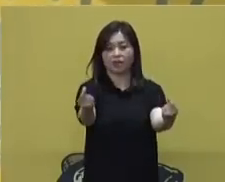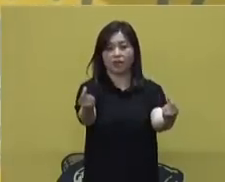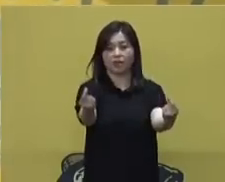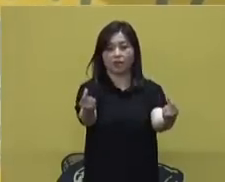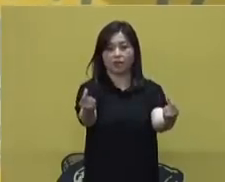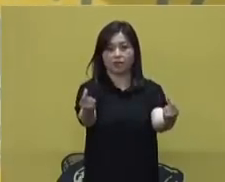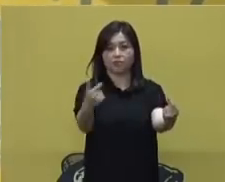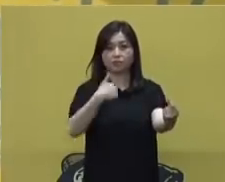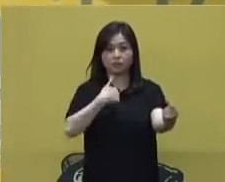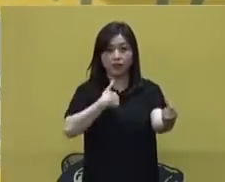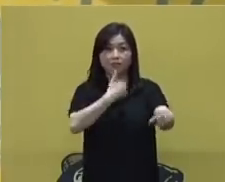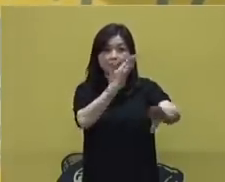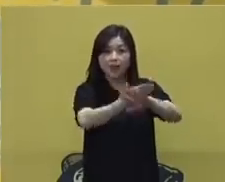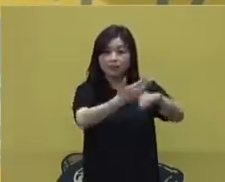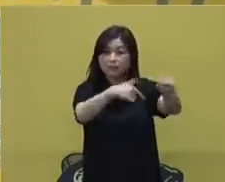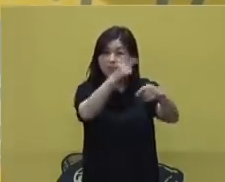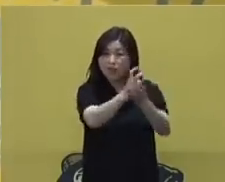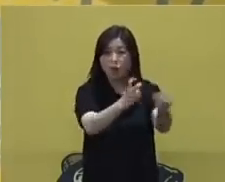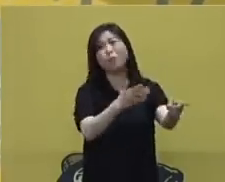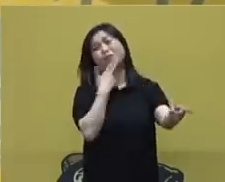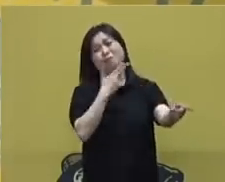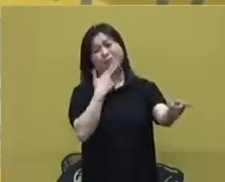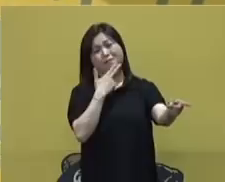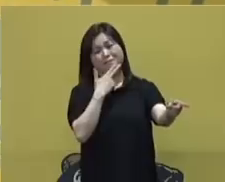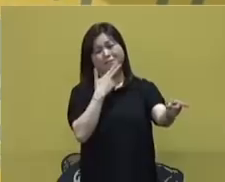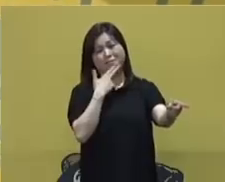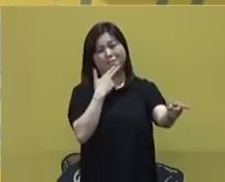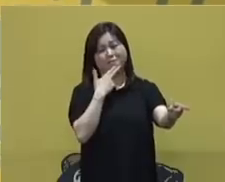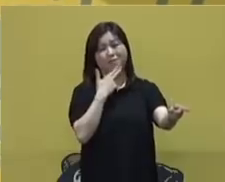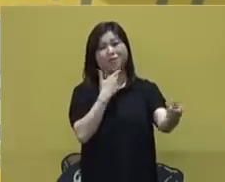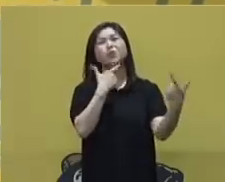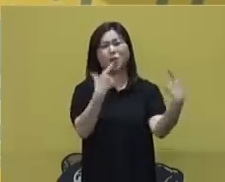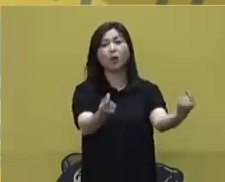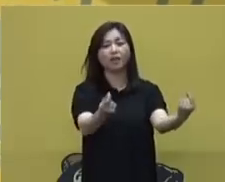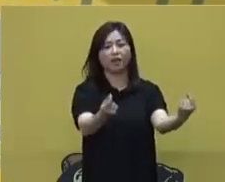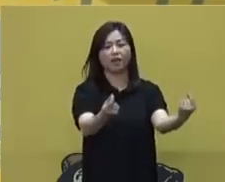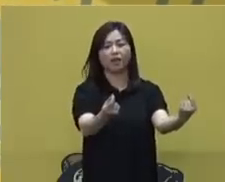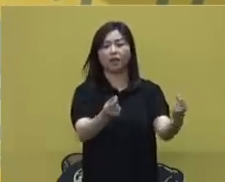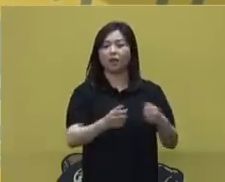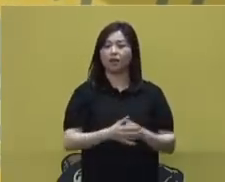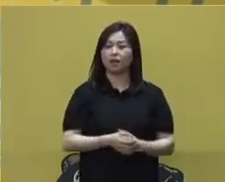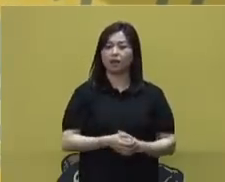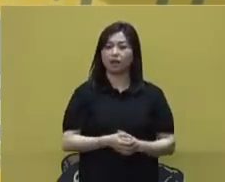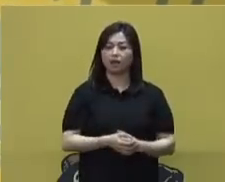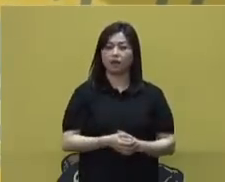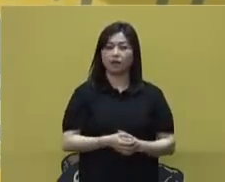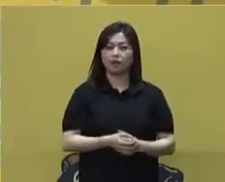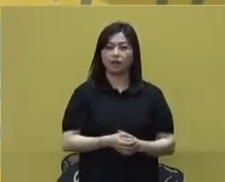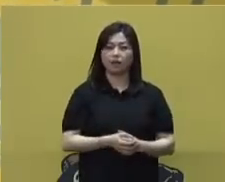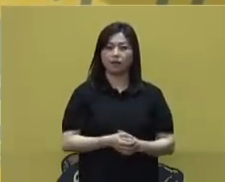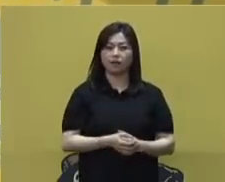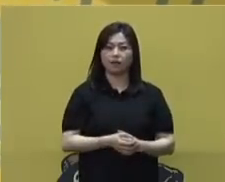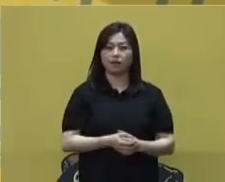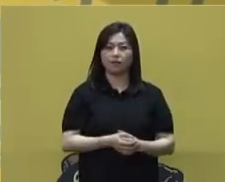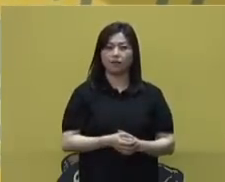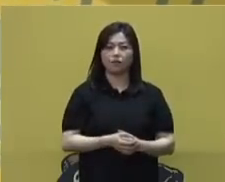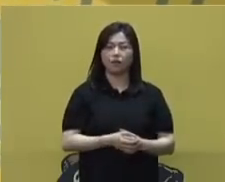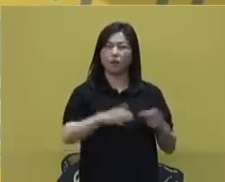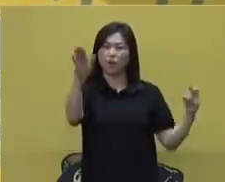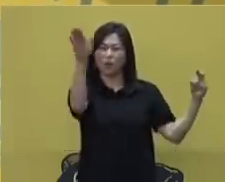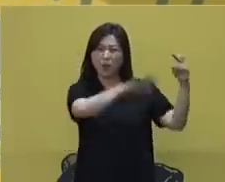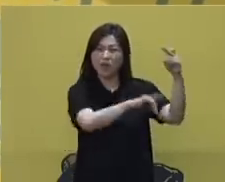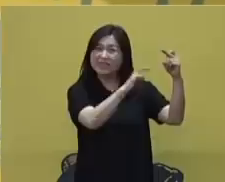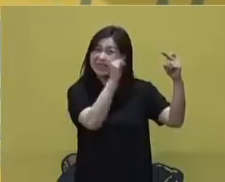뭐 다른 정책이 있을 수 없다고 보고요. 예. 그런 점에서 이거 가지고 북한에서 뭐 발사했다고